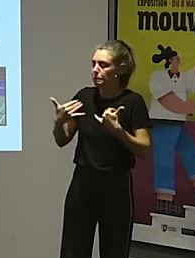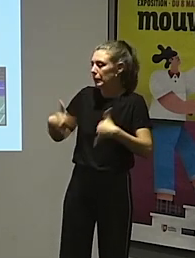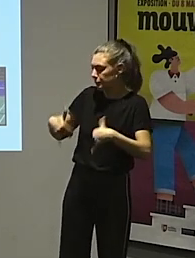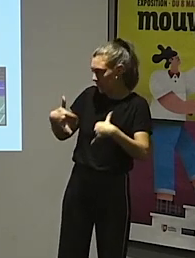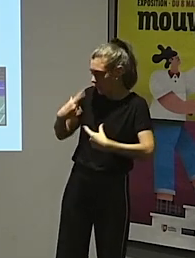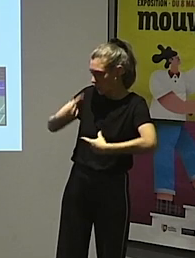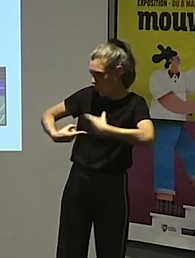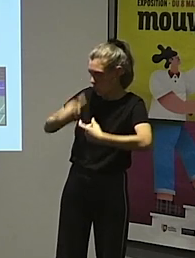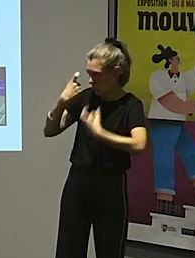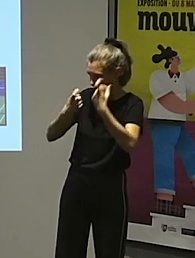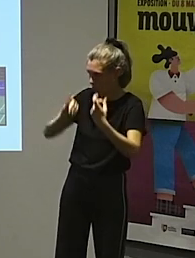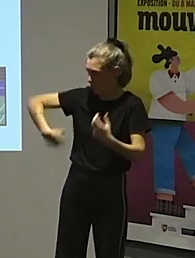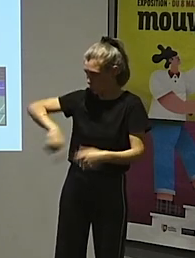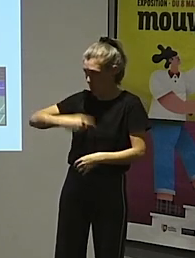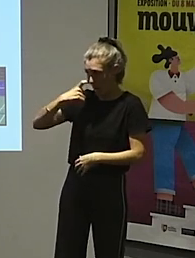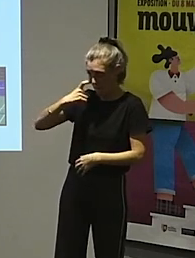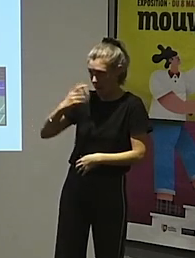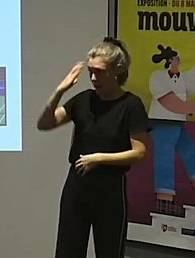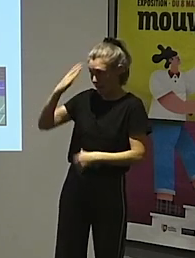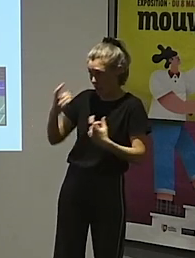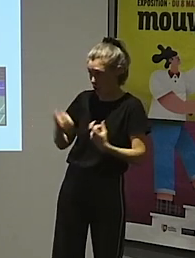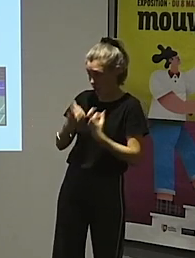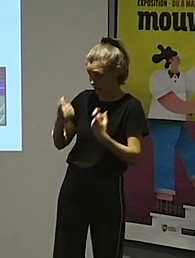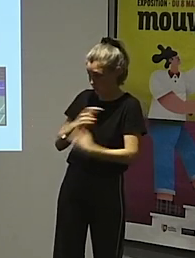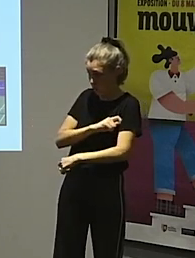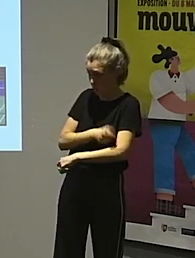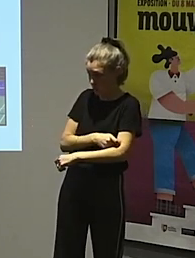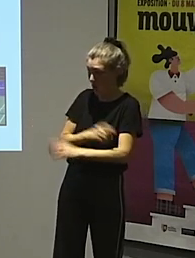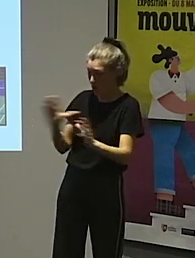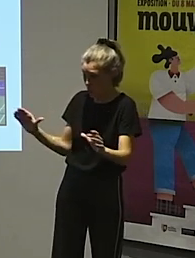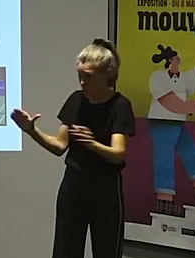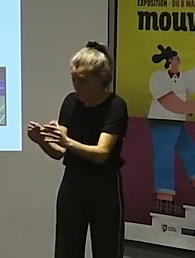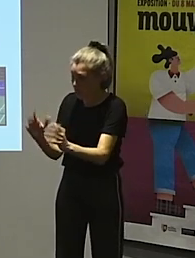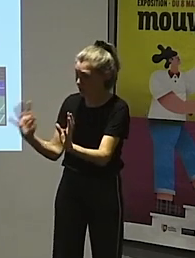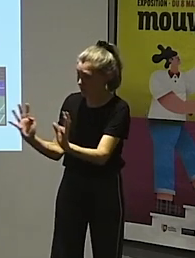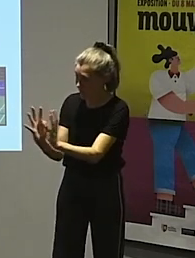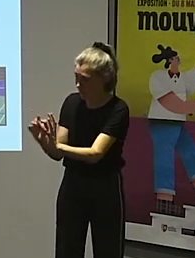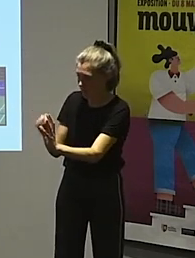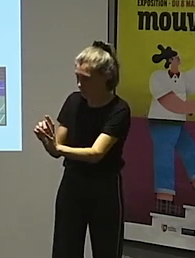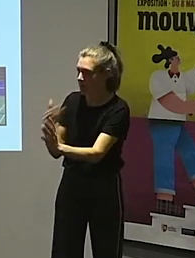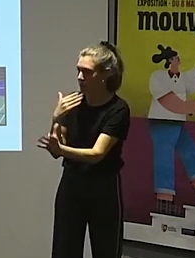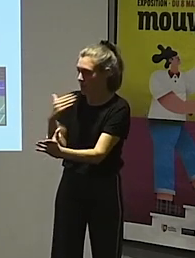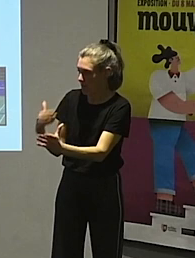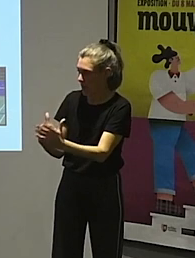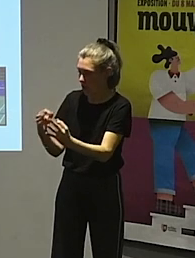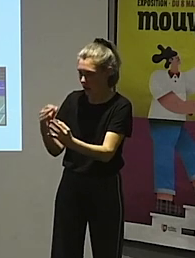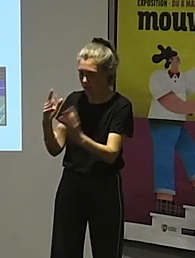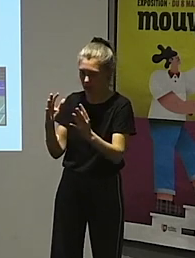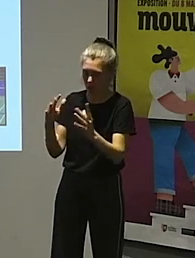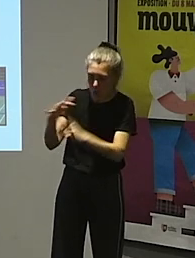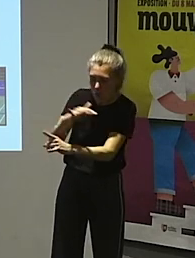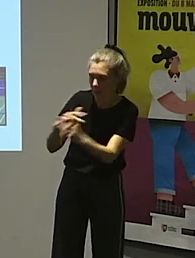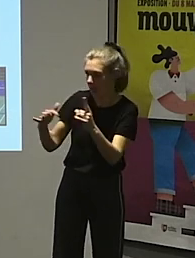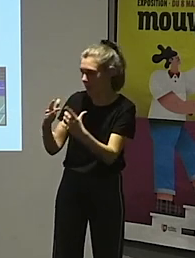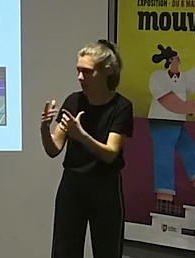groupe apporteraient de meilleures améliorations sur le plan cognitif. Ça ne dit pas que sur le plan physique, ce soit meilleur. Là, pour l'instant, on se rend compte sur le